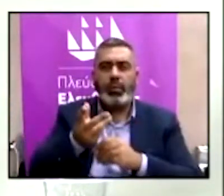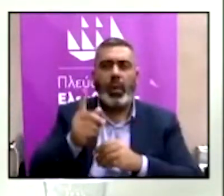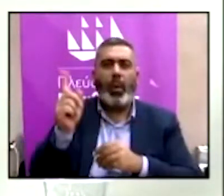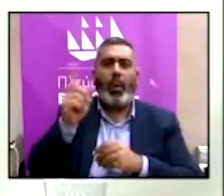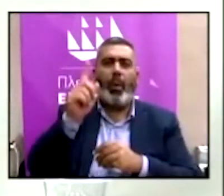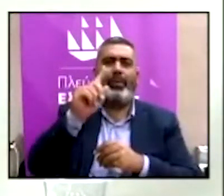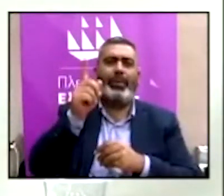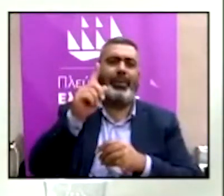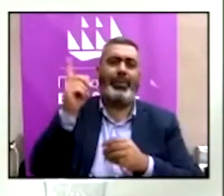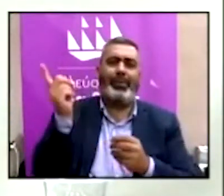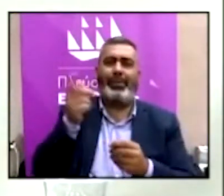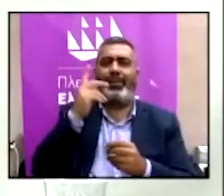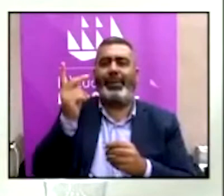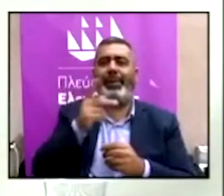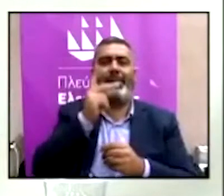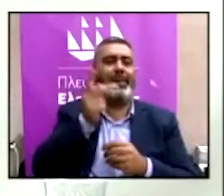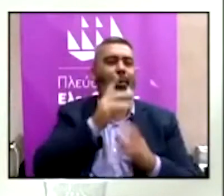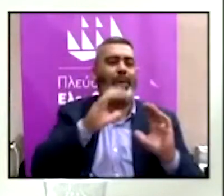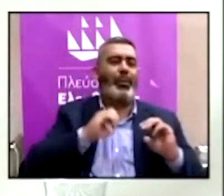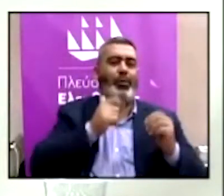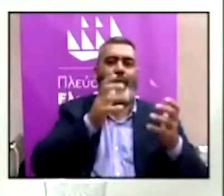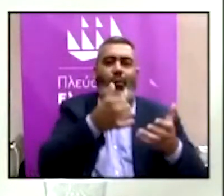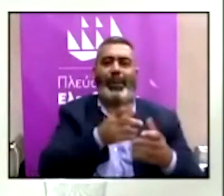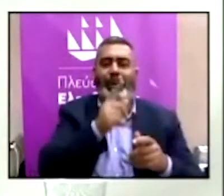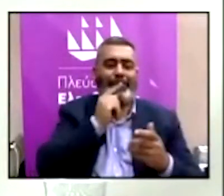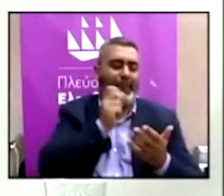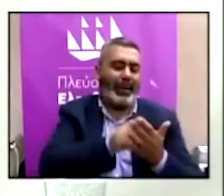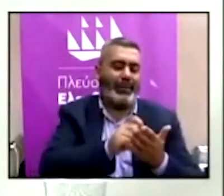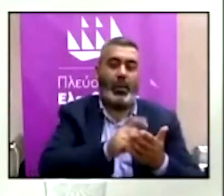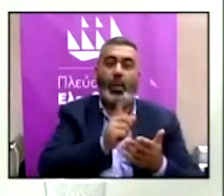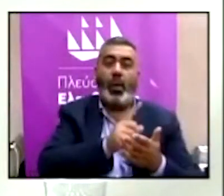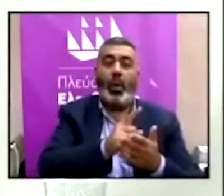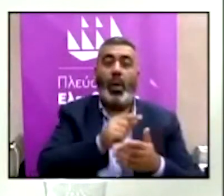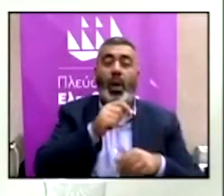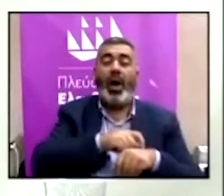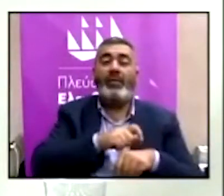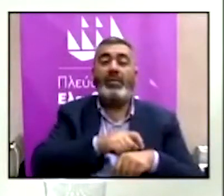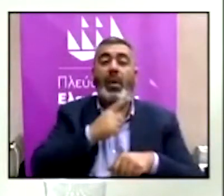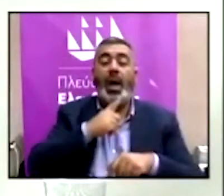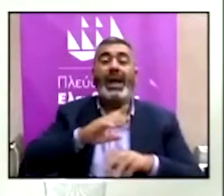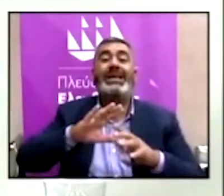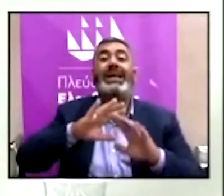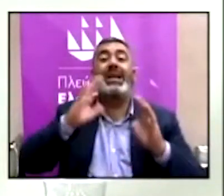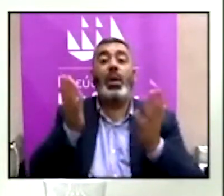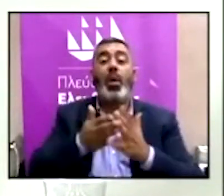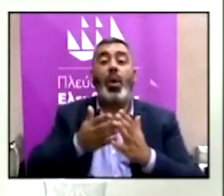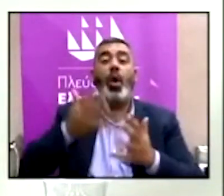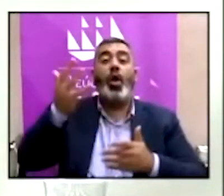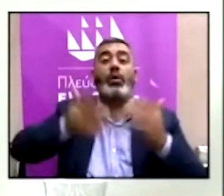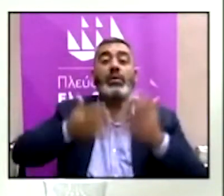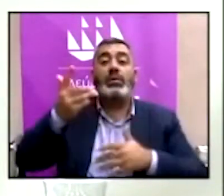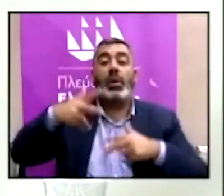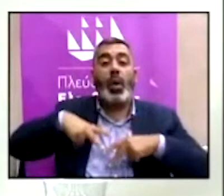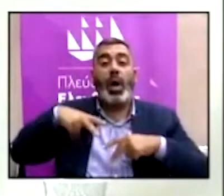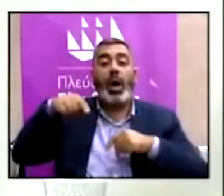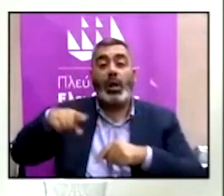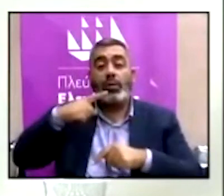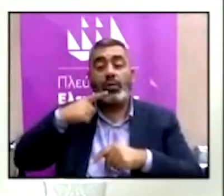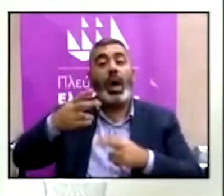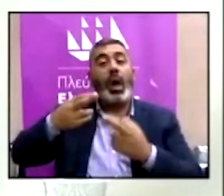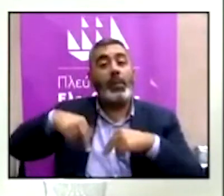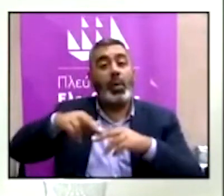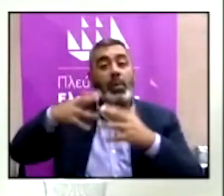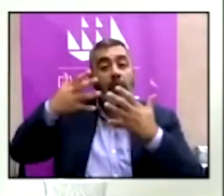κάποιας κοινωνικής πρωτοβουλίας αλλά του Γενικού Λογιστηρίου του Κράτους. Μάλιστα είναι επιτροπή την οποία